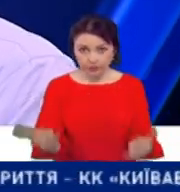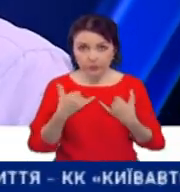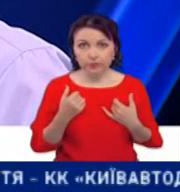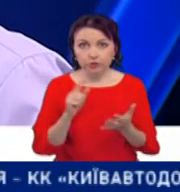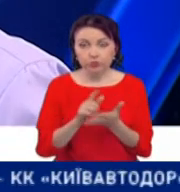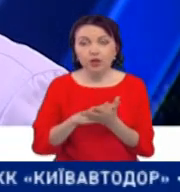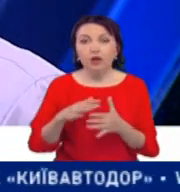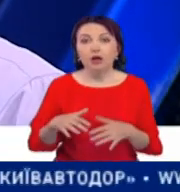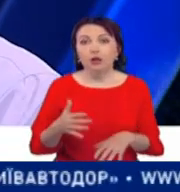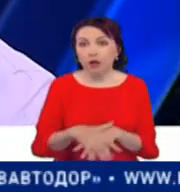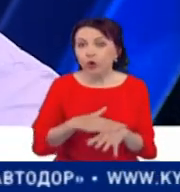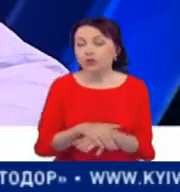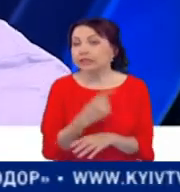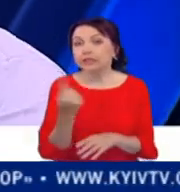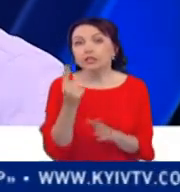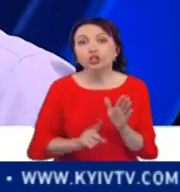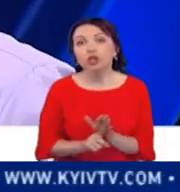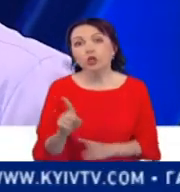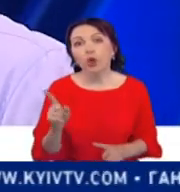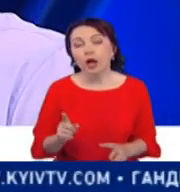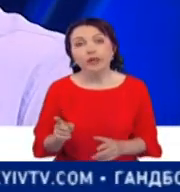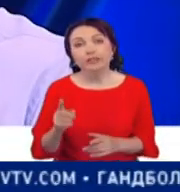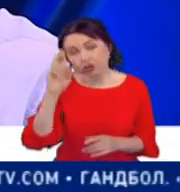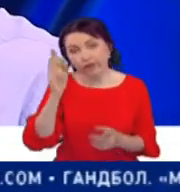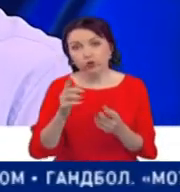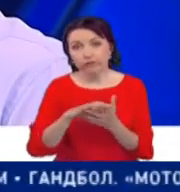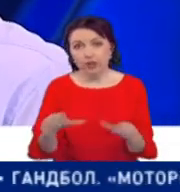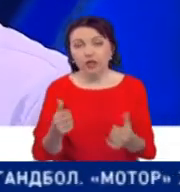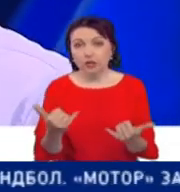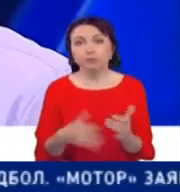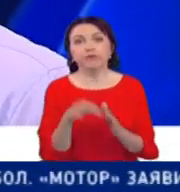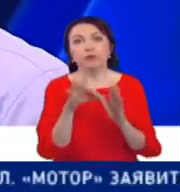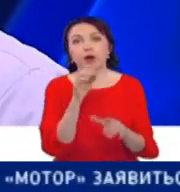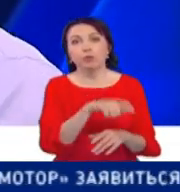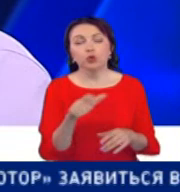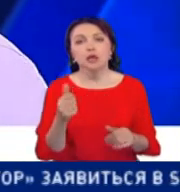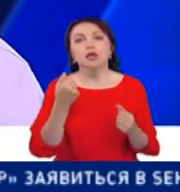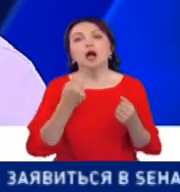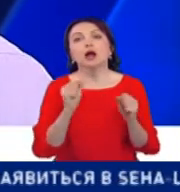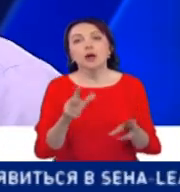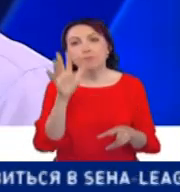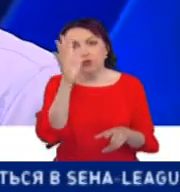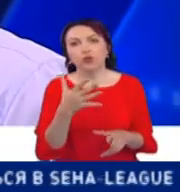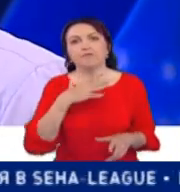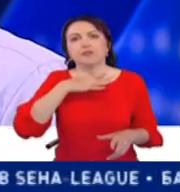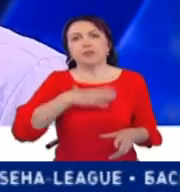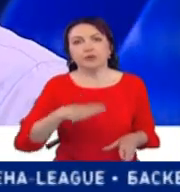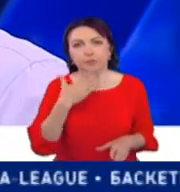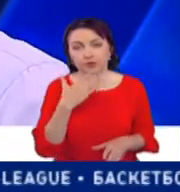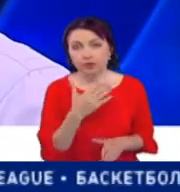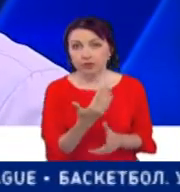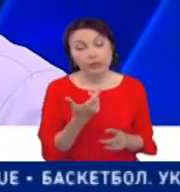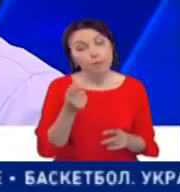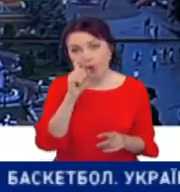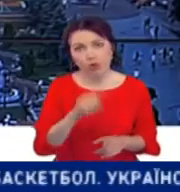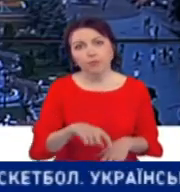є єдиним джерелом абсолютно, державної вірно. Влади. І зараз ми обираємо собі людей і не знаємо, як їх 5 років після цього терпіти. Ну, це дуже